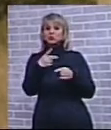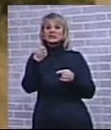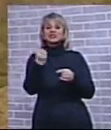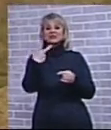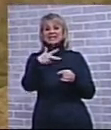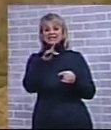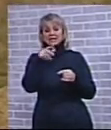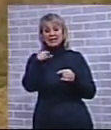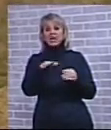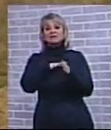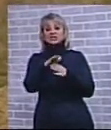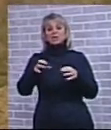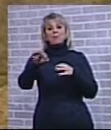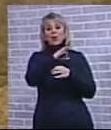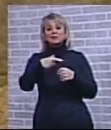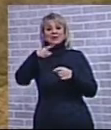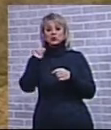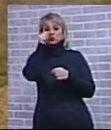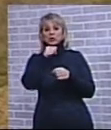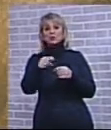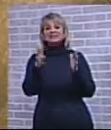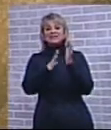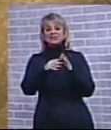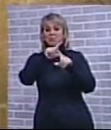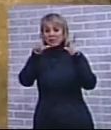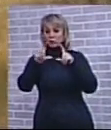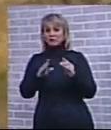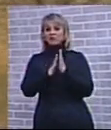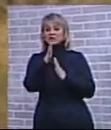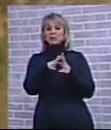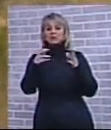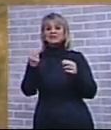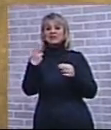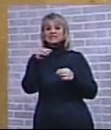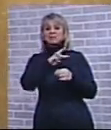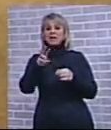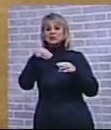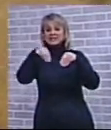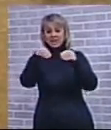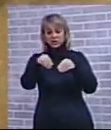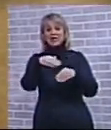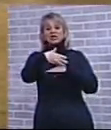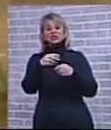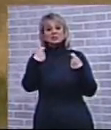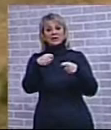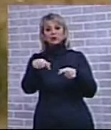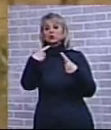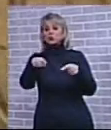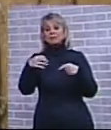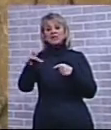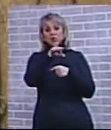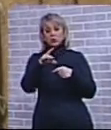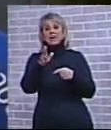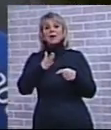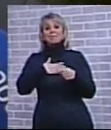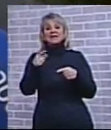еще лет 30. В целом по области за прошлый год в 9 питомниках вырастили больше 12 миллионов саженцев. Часть продают другим регионам.